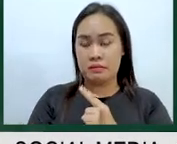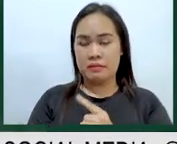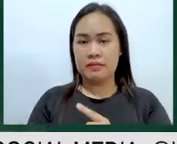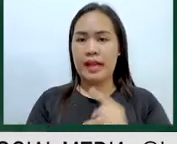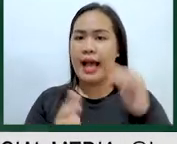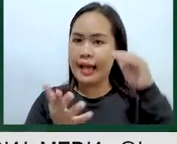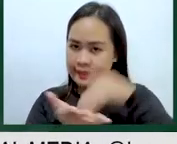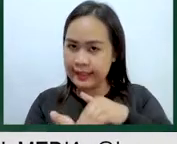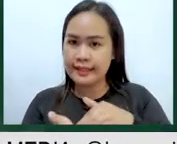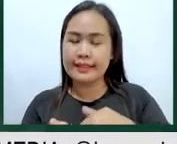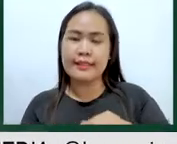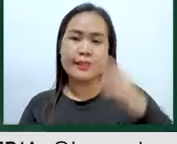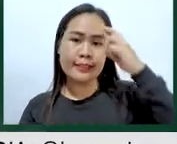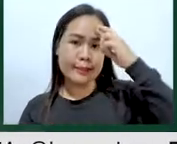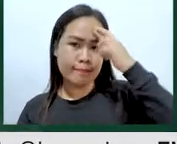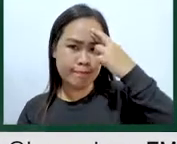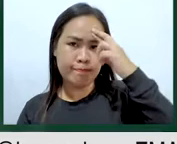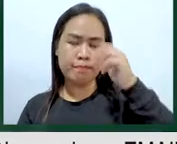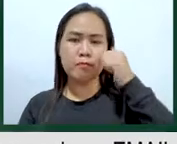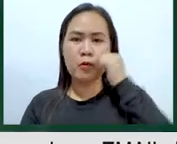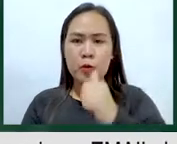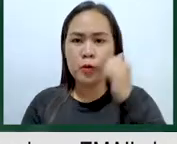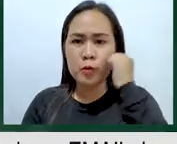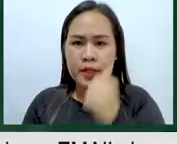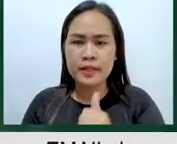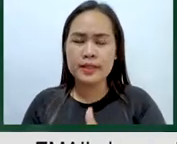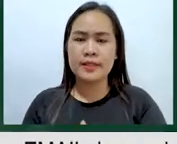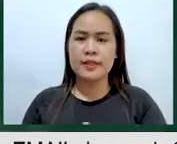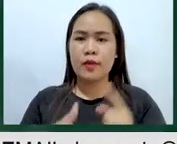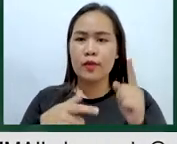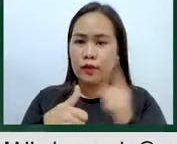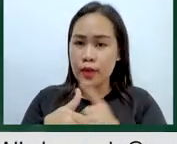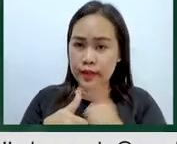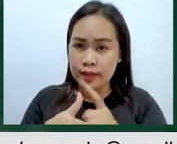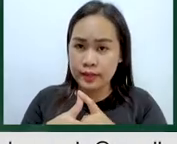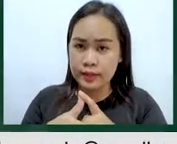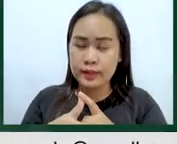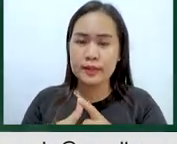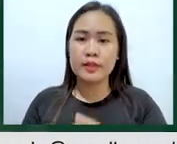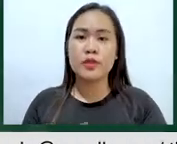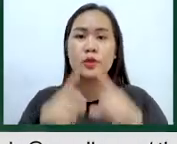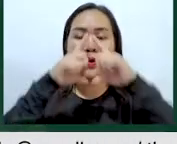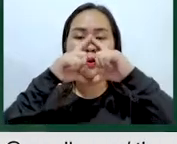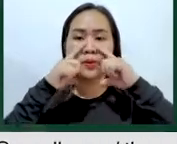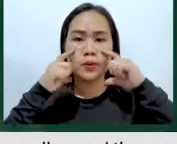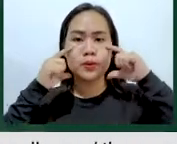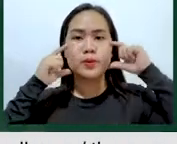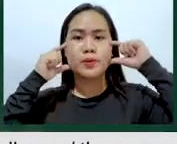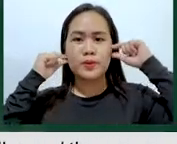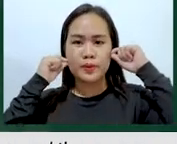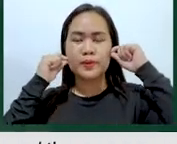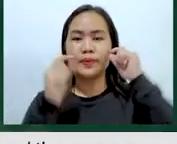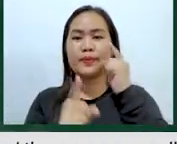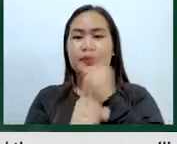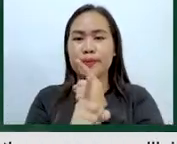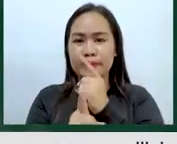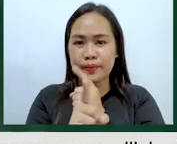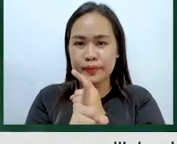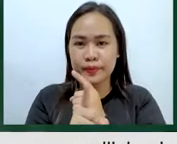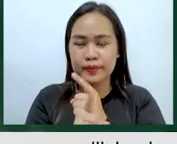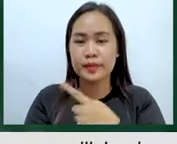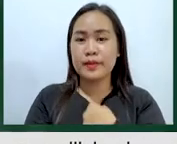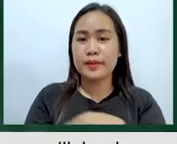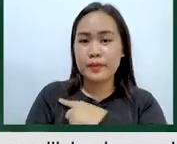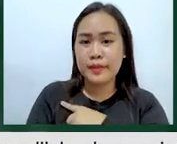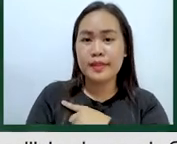remember. Paulit-ulit kong sasabihin ito, no, at hindi ako magsasawa. Okay, number one, wear a face mask